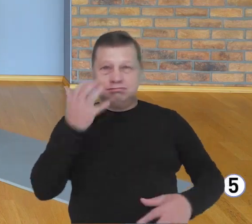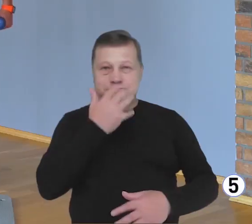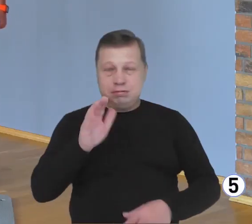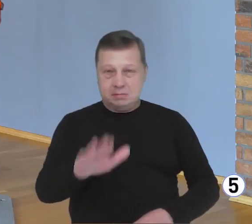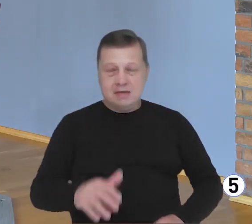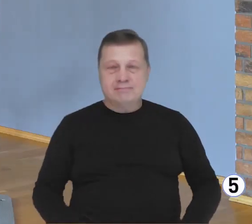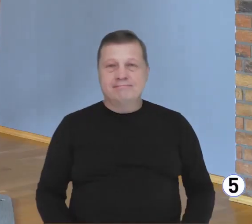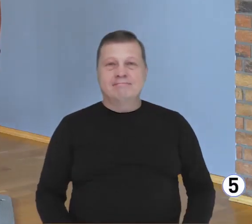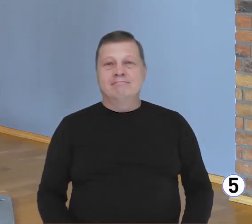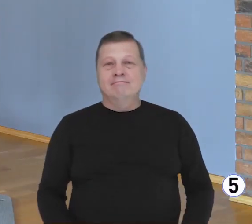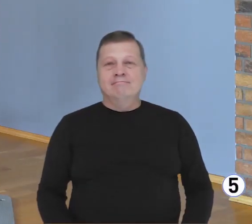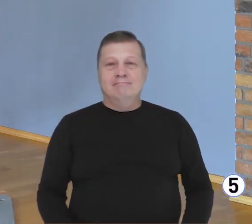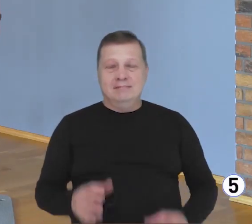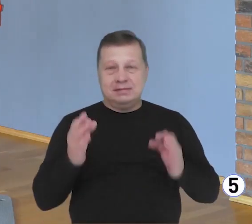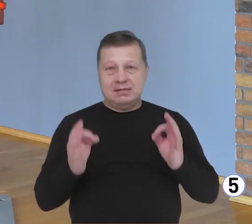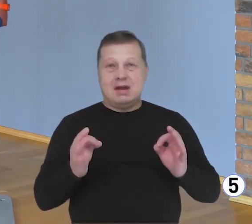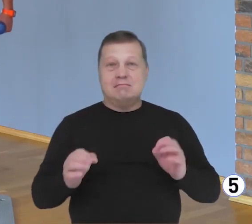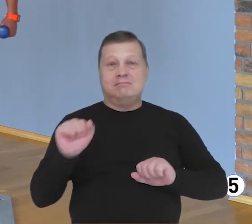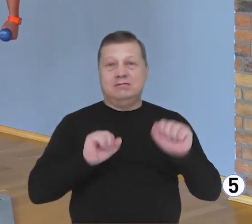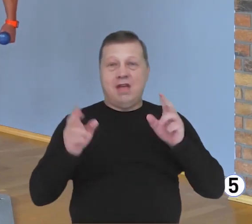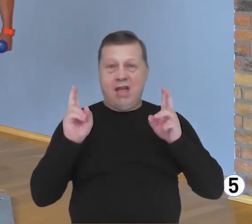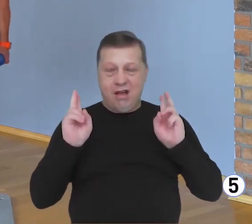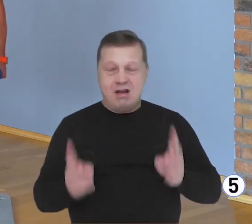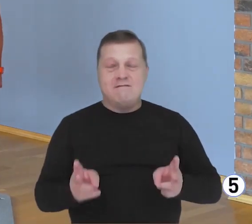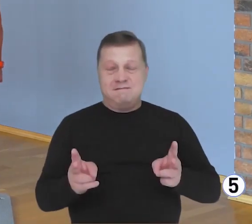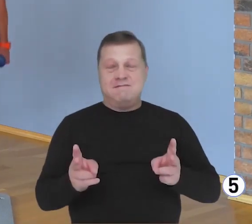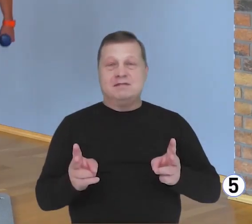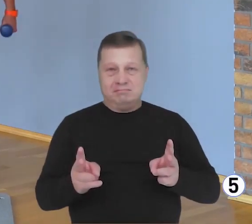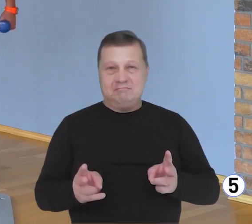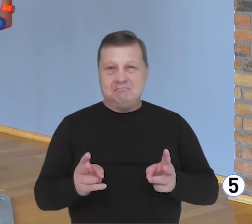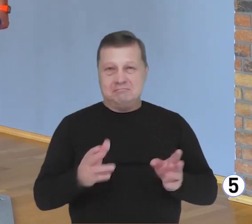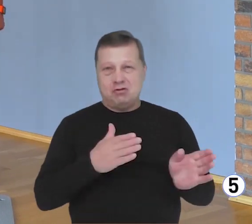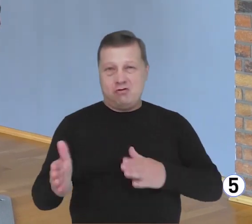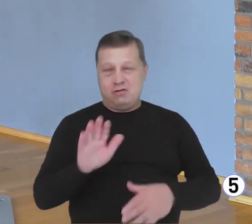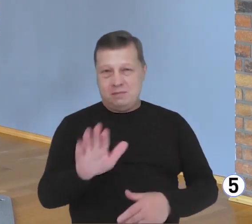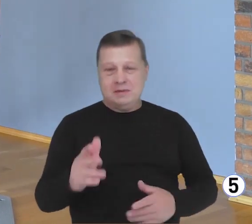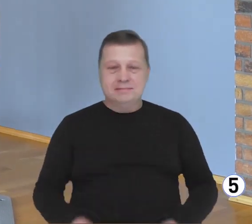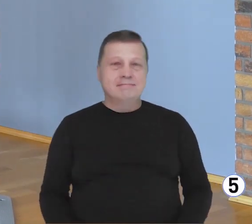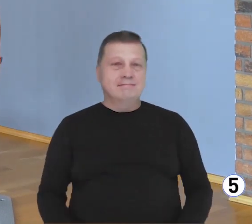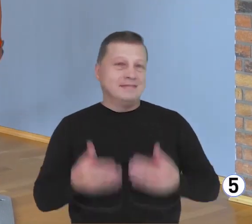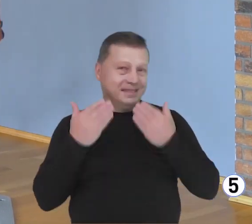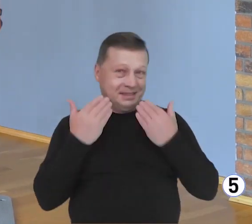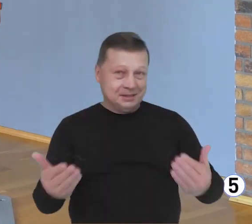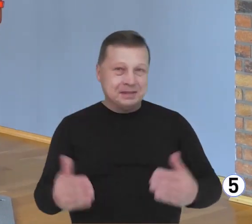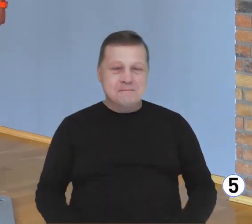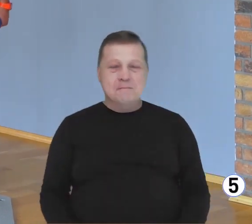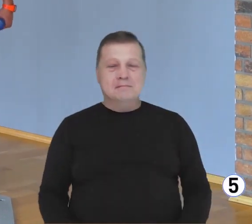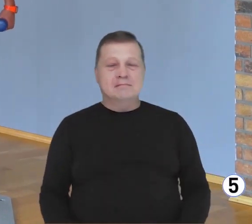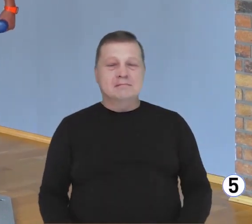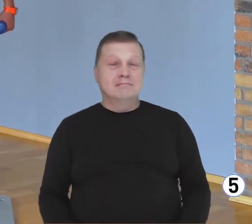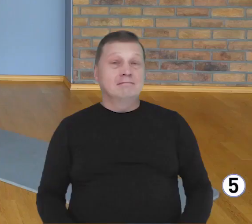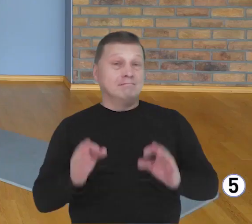rozgrzani, przygotowani do adaptacyjnego treningu oporowego. Dziękuję.